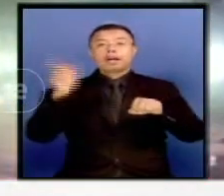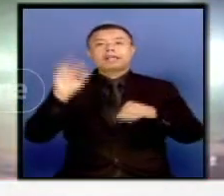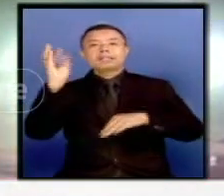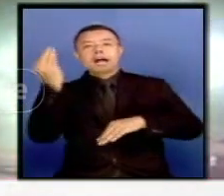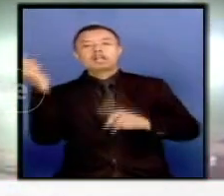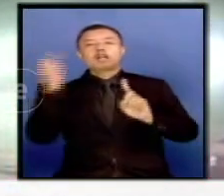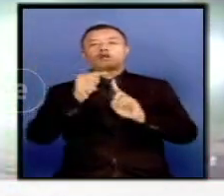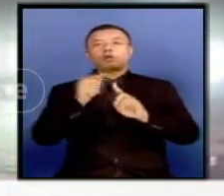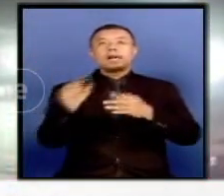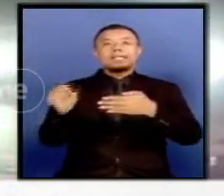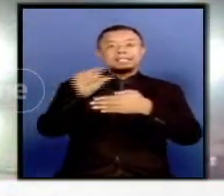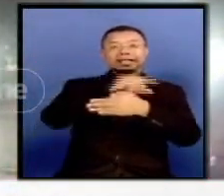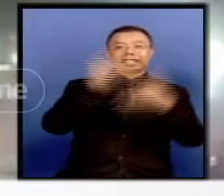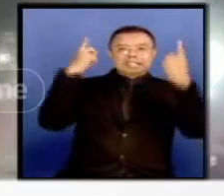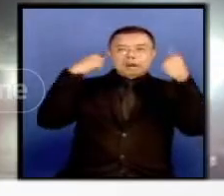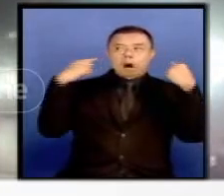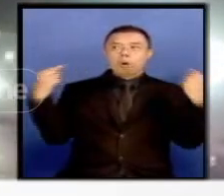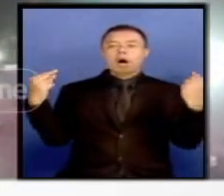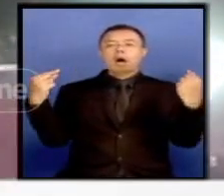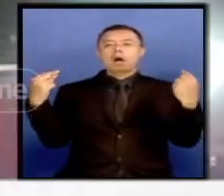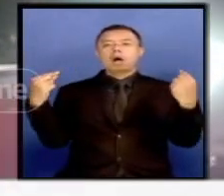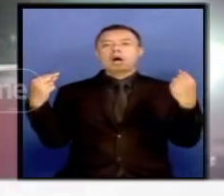Jakarta menuju arah Jawa terus